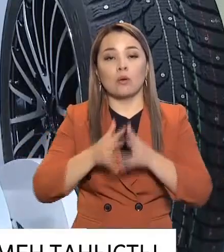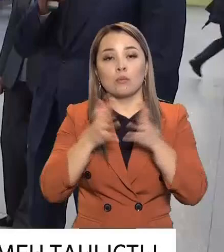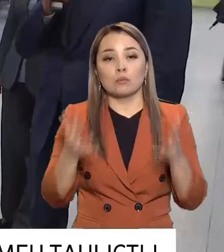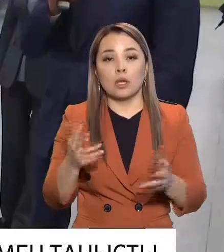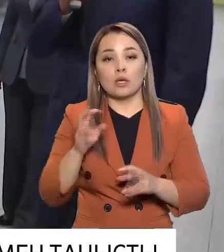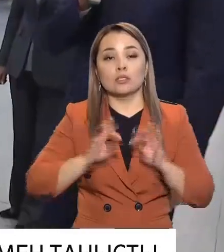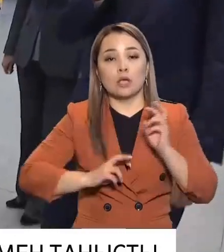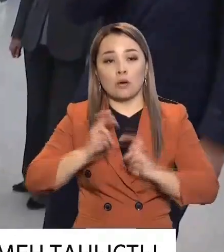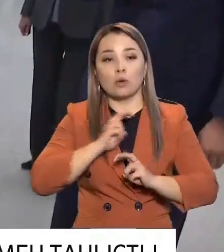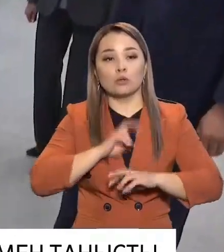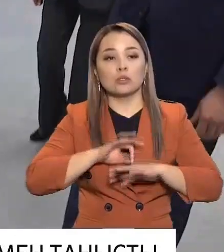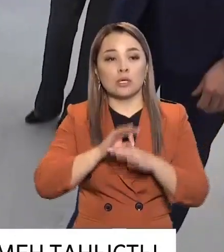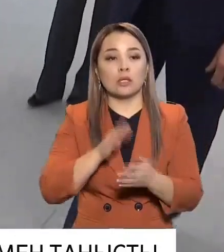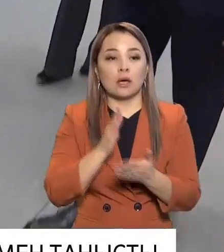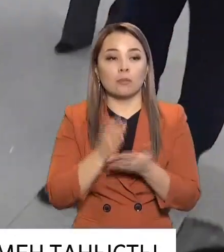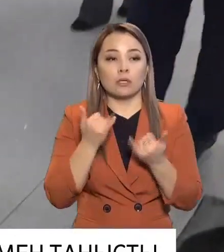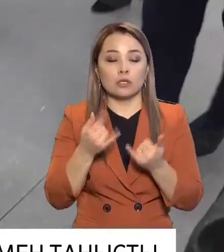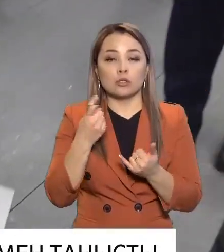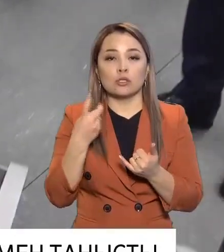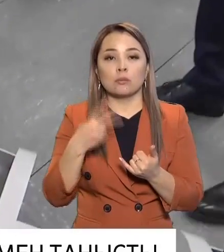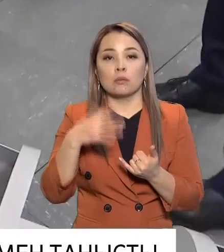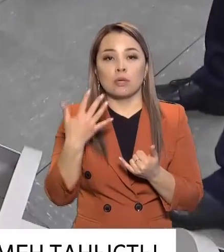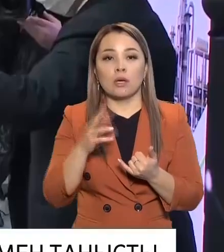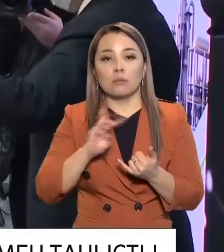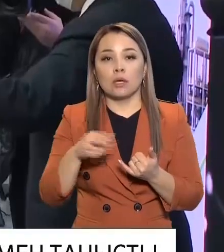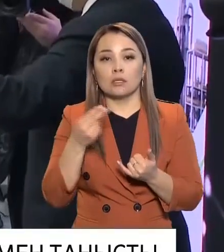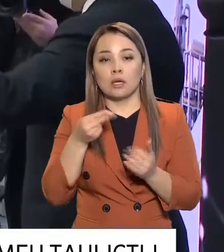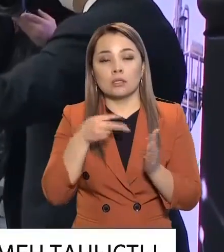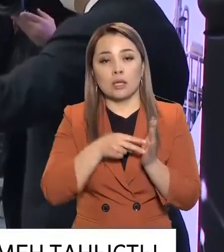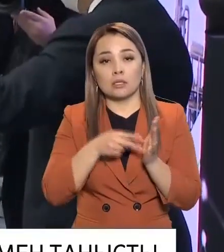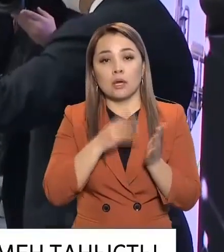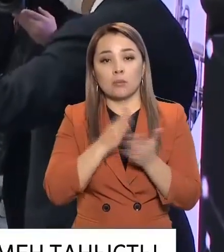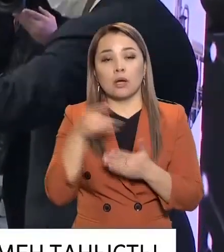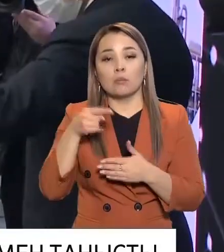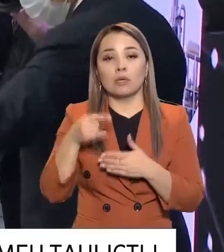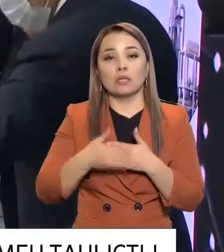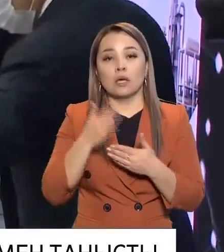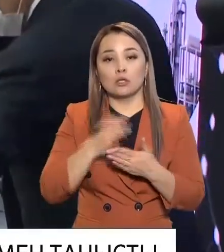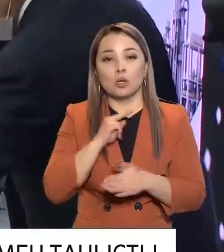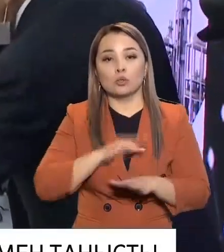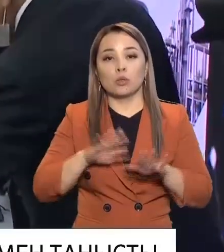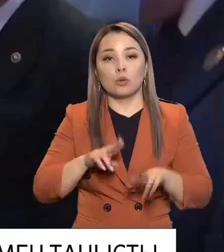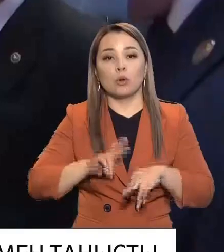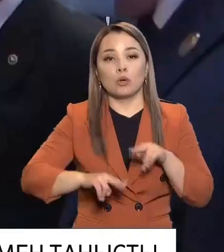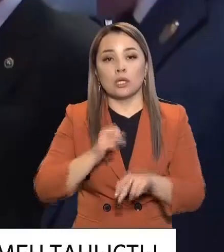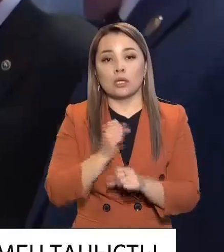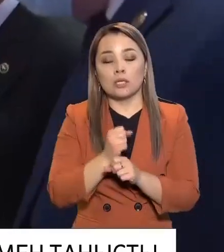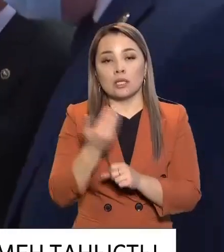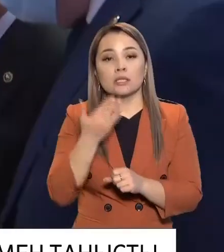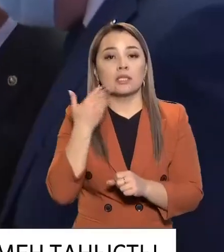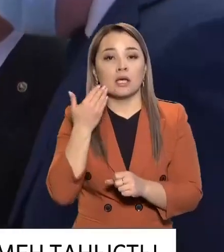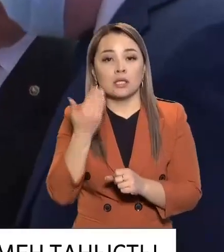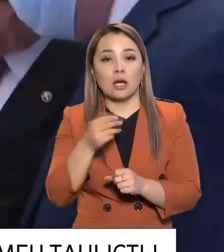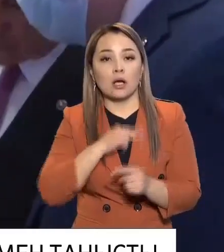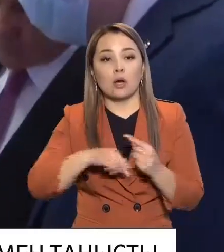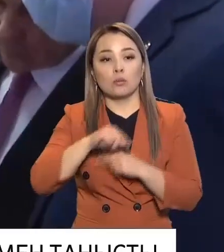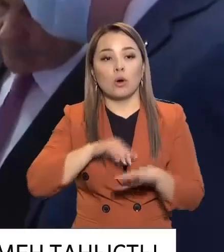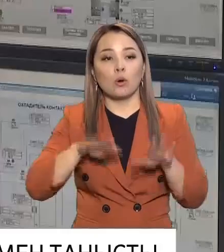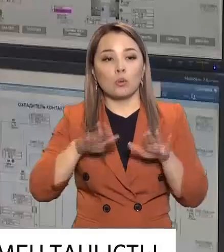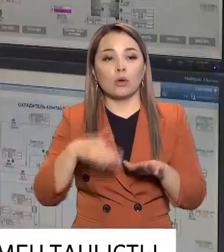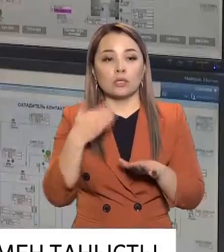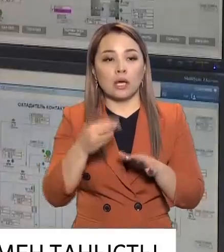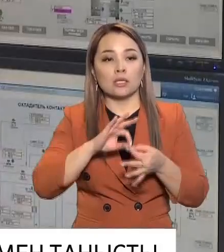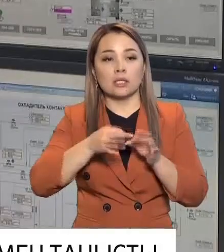жатыр. Инвестиция көлемі 125 миллиард теңге. Мыңнан астам жұмыс орны құрылады. Қазір олар Татарстандағы кәсіпорында